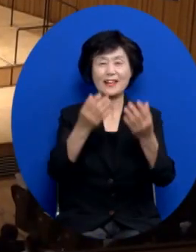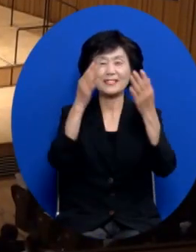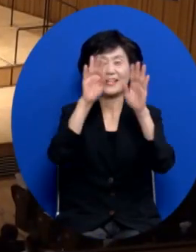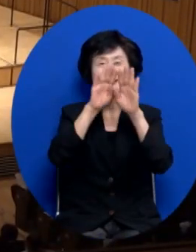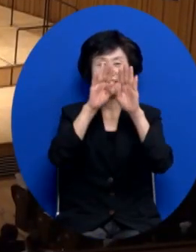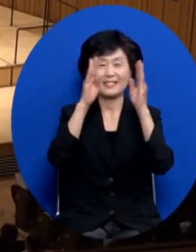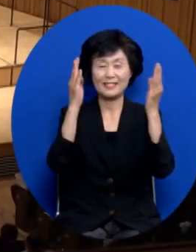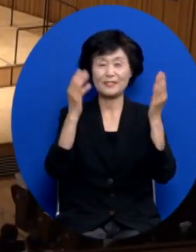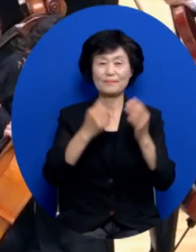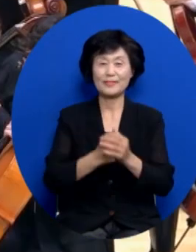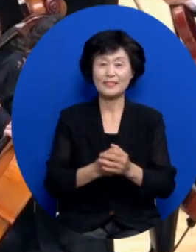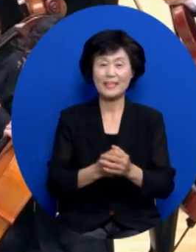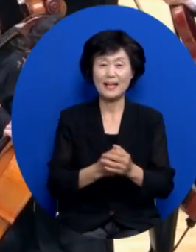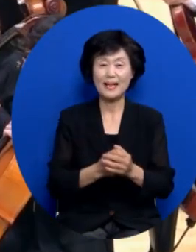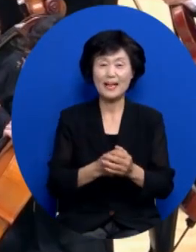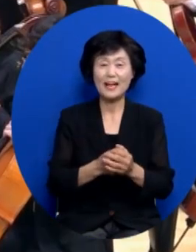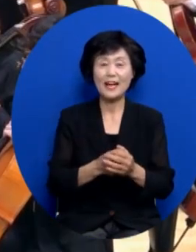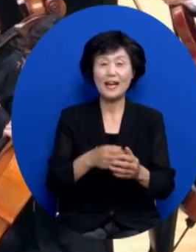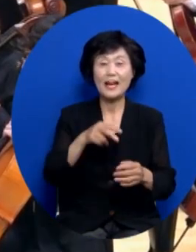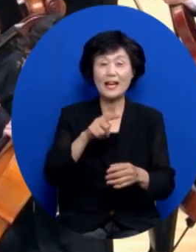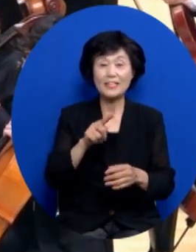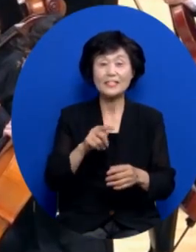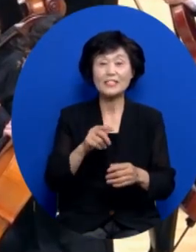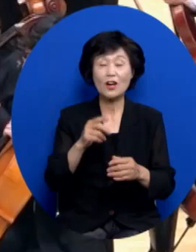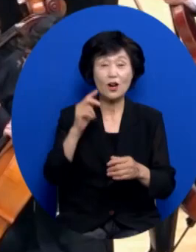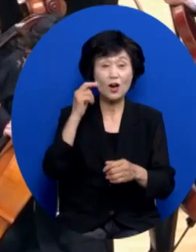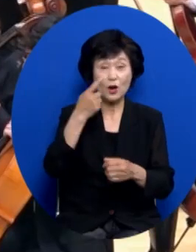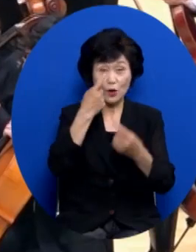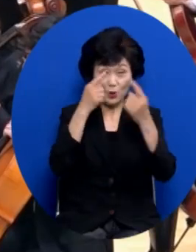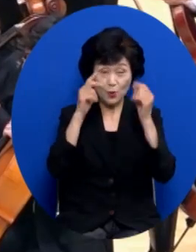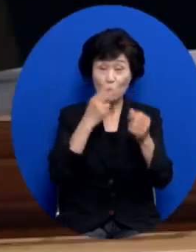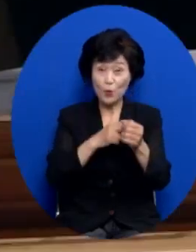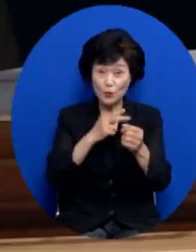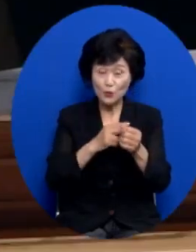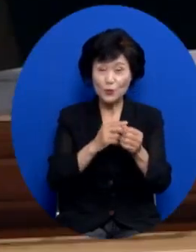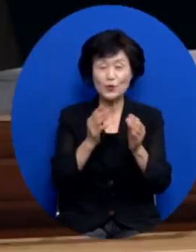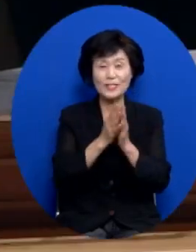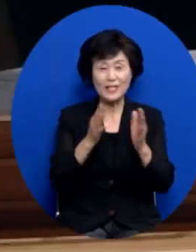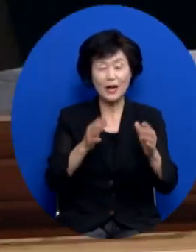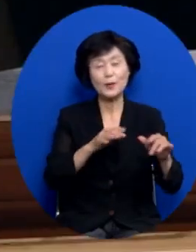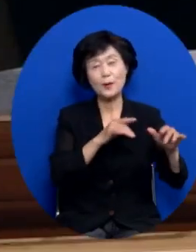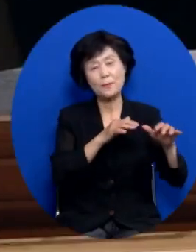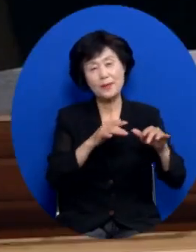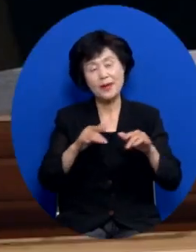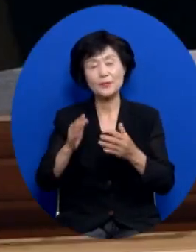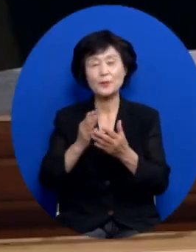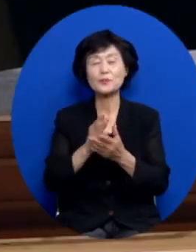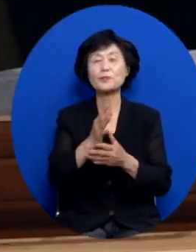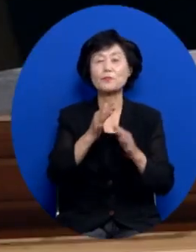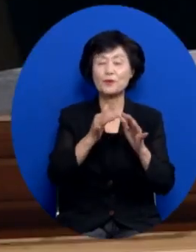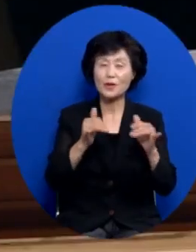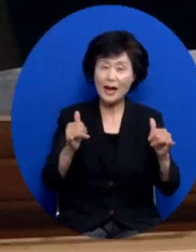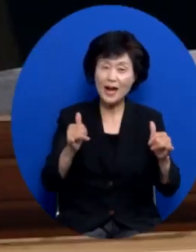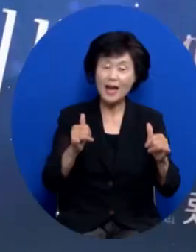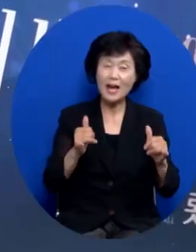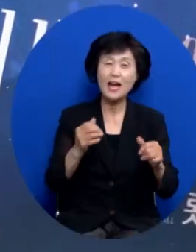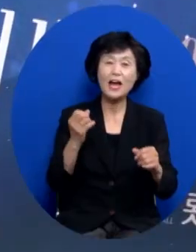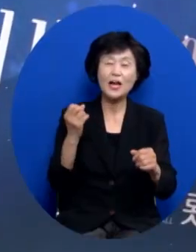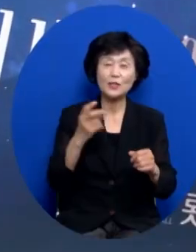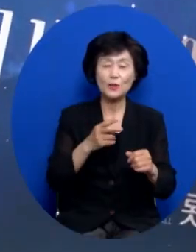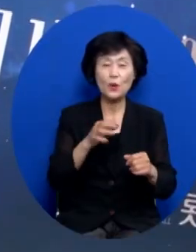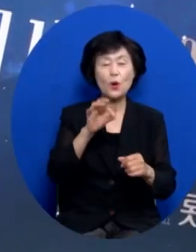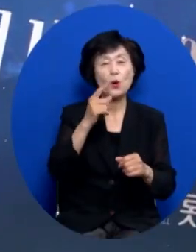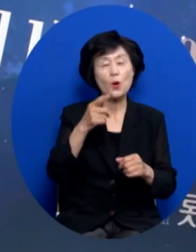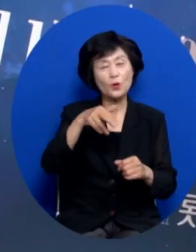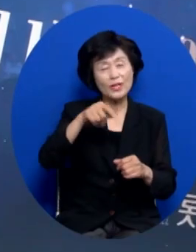서울신대 조정민 서은주 교수의 지휘로 진행된 음악회에는 피아니스트 강수정 교수를 비롯해 프라임 필하모닉